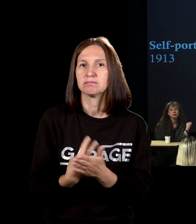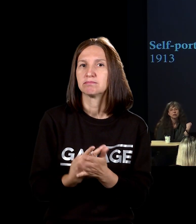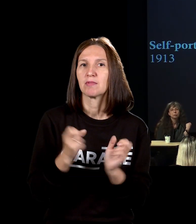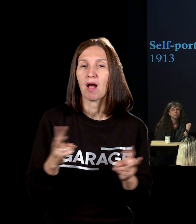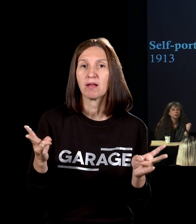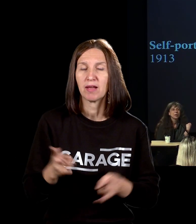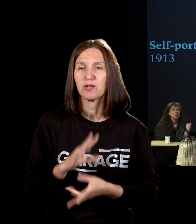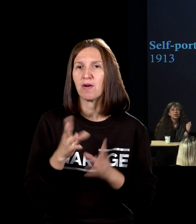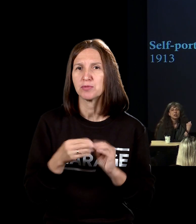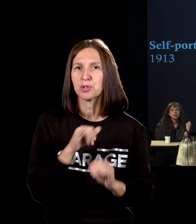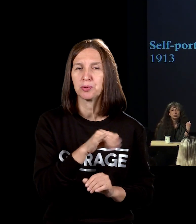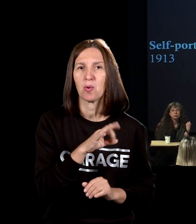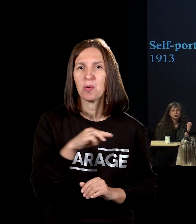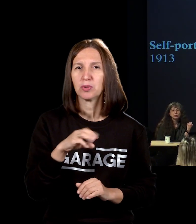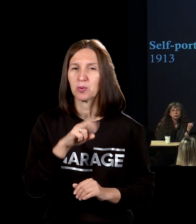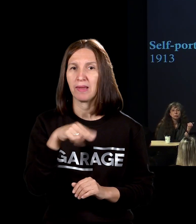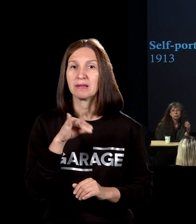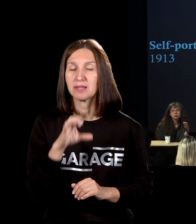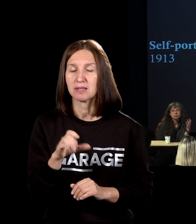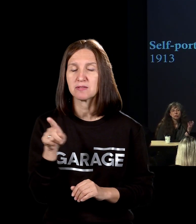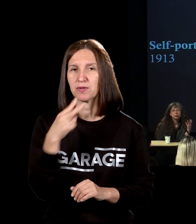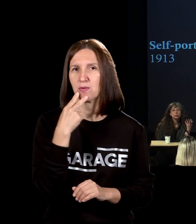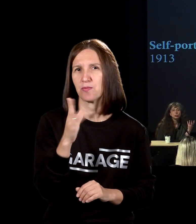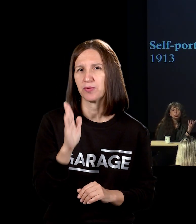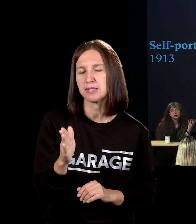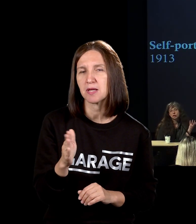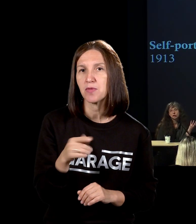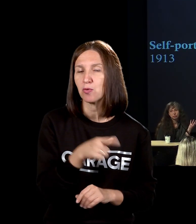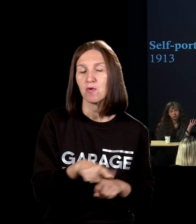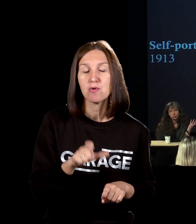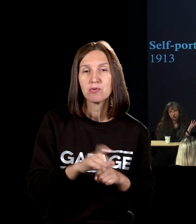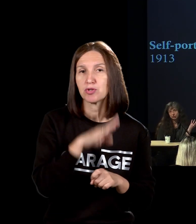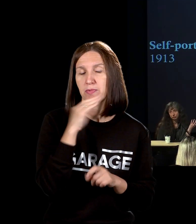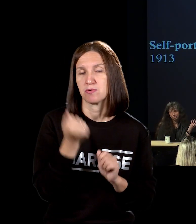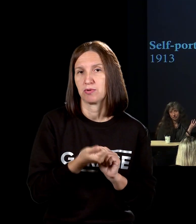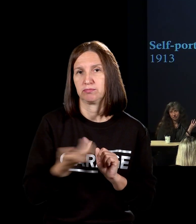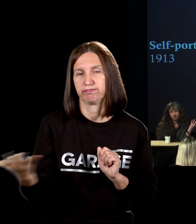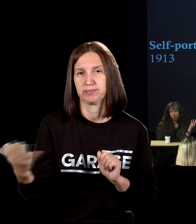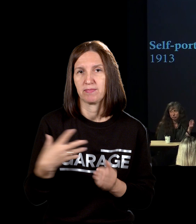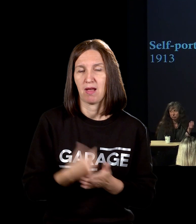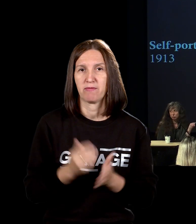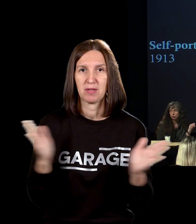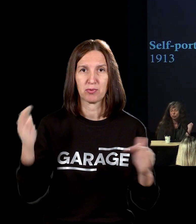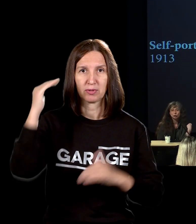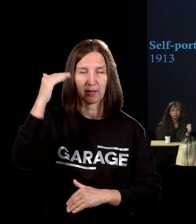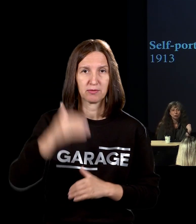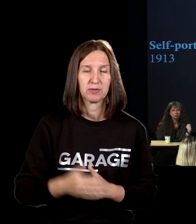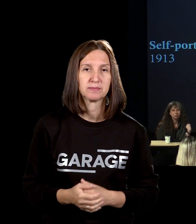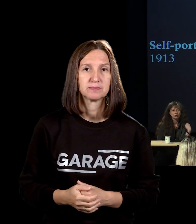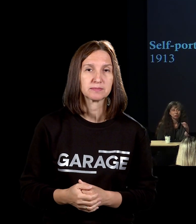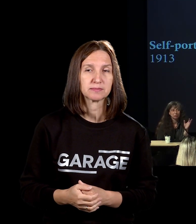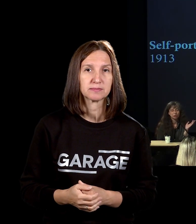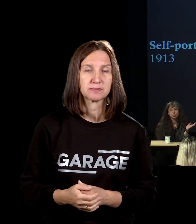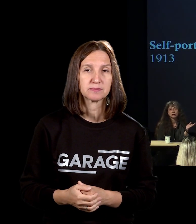Вообще у Дикса будет, как мы видим, одно из рекордных количеств автопортретов. Как бы, вот, может быть, столько же